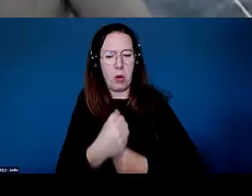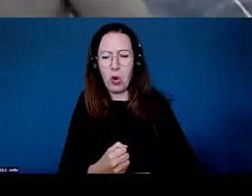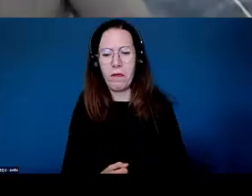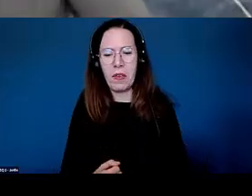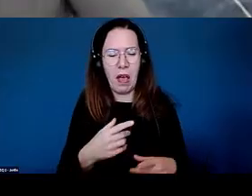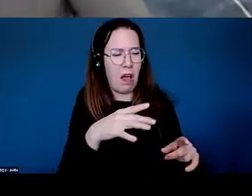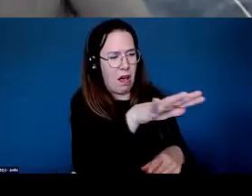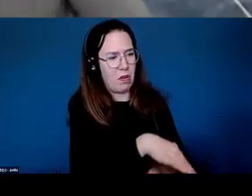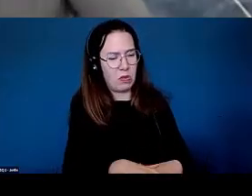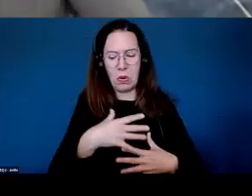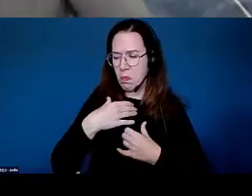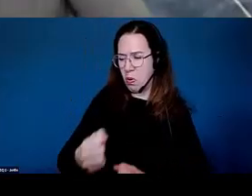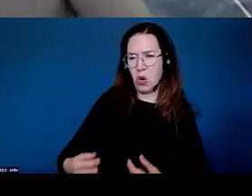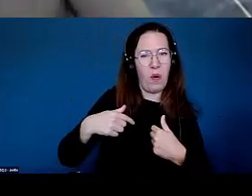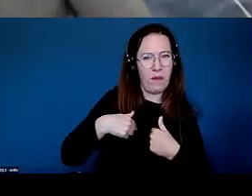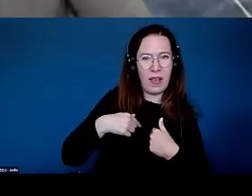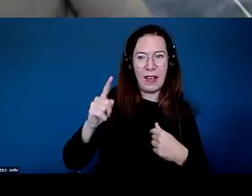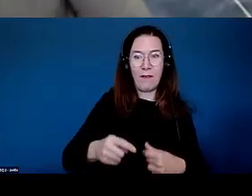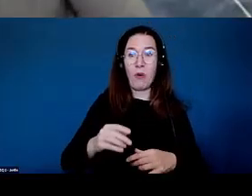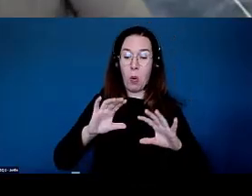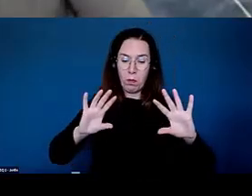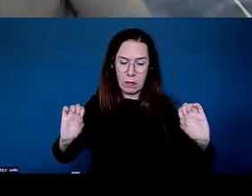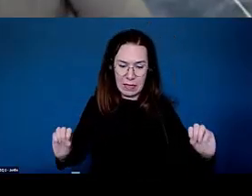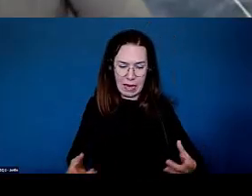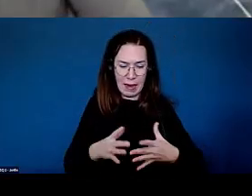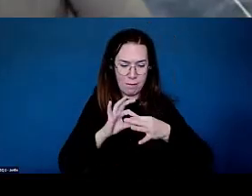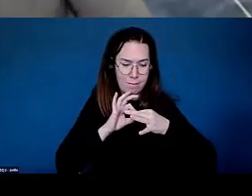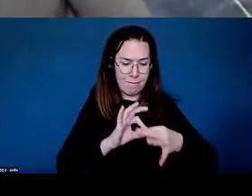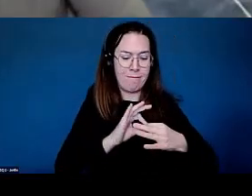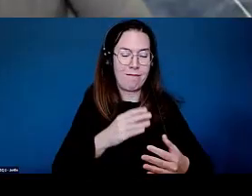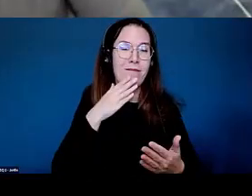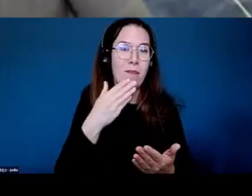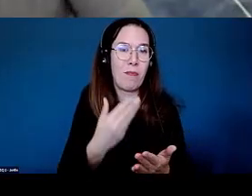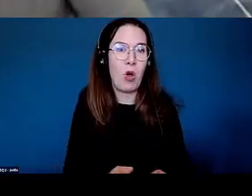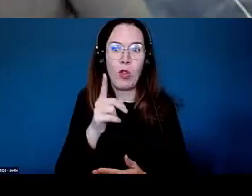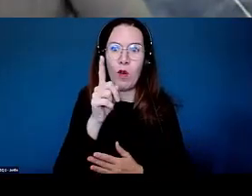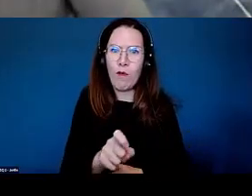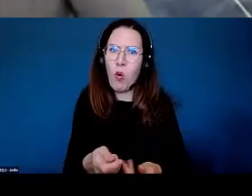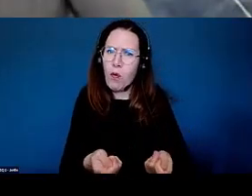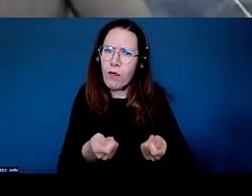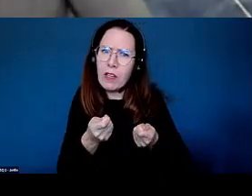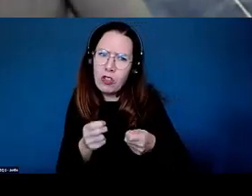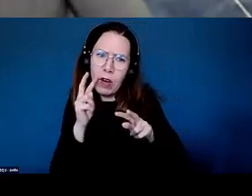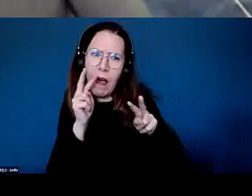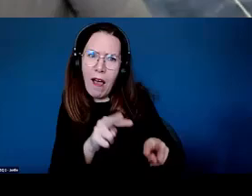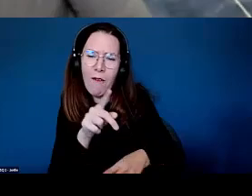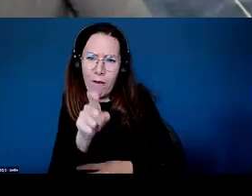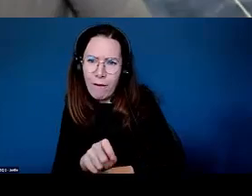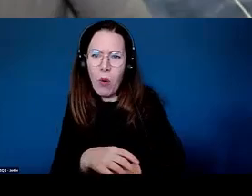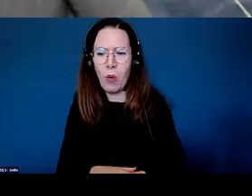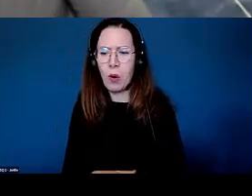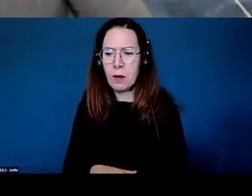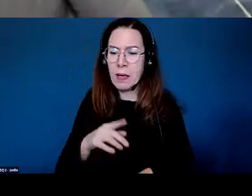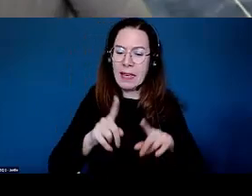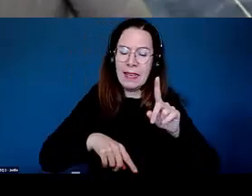peuvent pas forcément nous faire confiance. Et donc, il faut créer une meilleure relation avec eux. Il faut être plus vigilant.